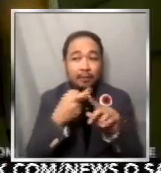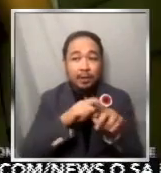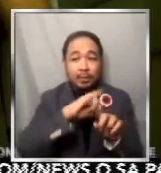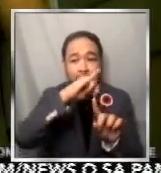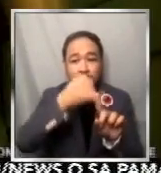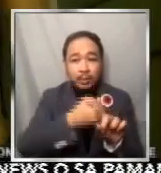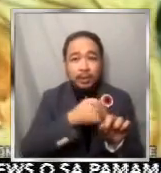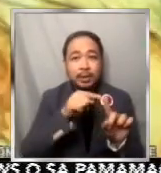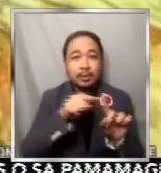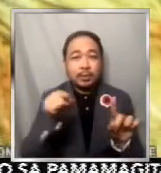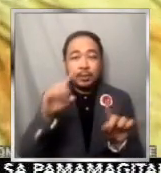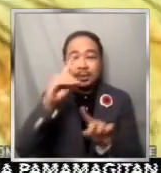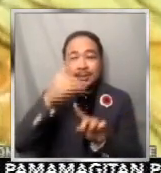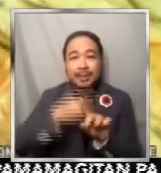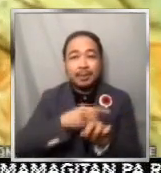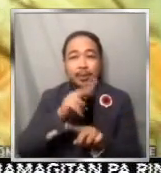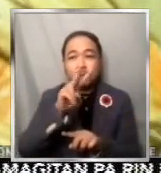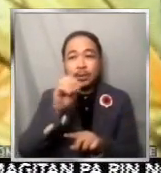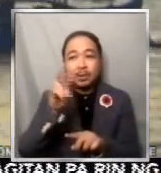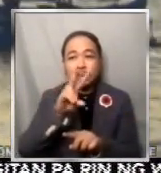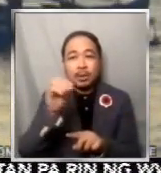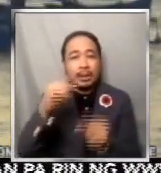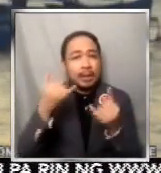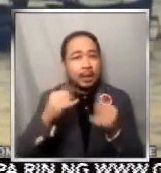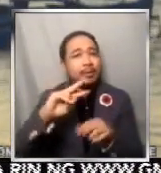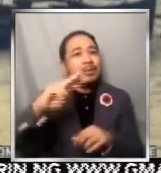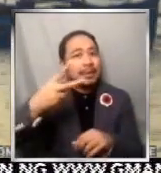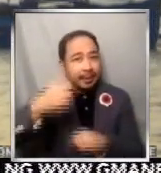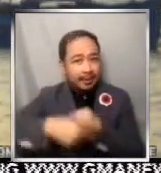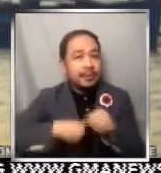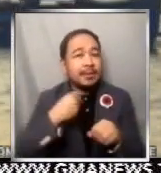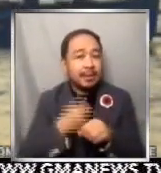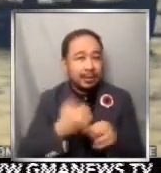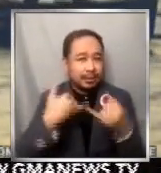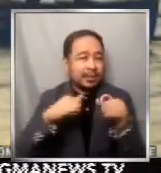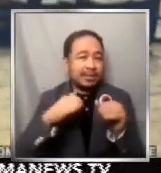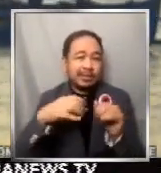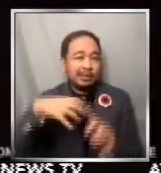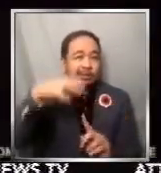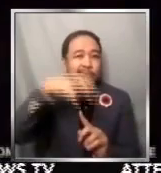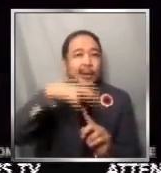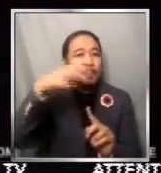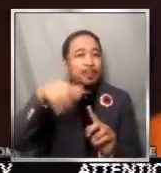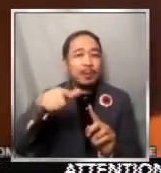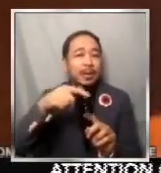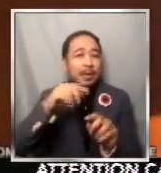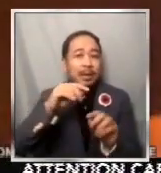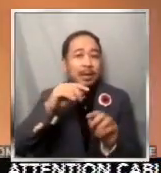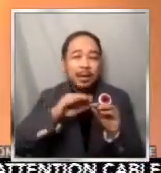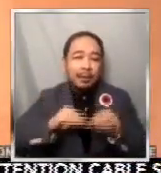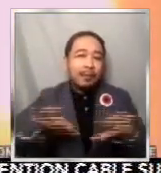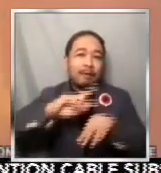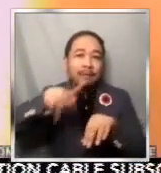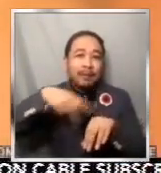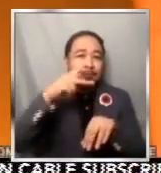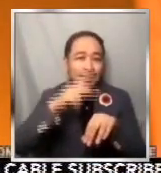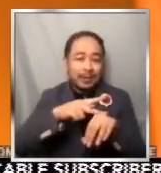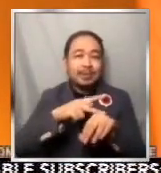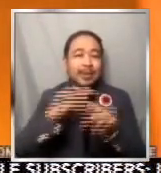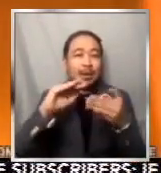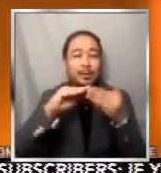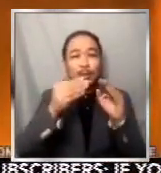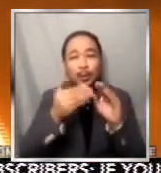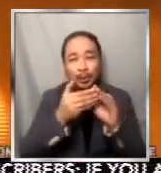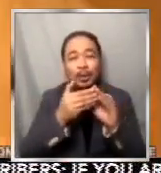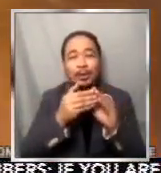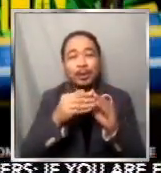2020. Ito na ang ikalawang sunod na taon na nangunguna sa nationwide urban ratings ang programa ng GMA Public Affairs.